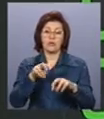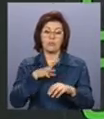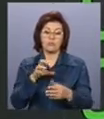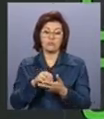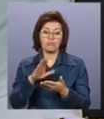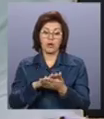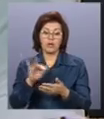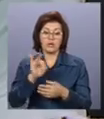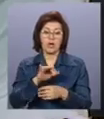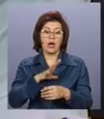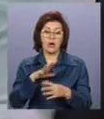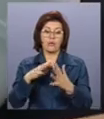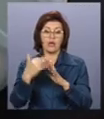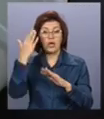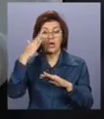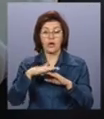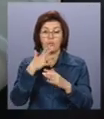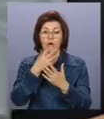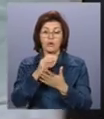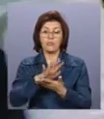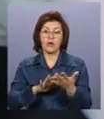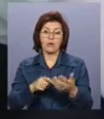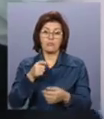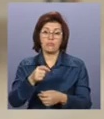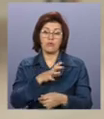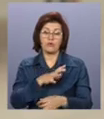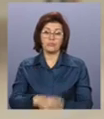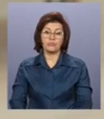тіркеледі. Болмаса ауыл әкімдеріне өз өтінімдерін жолдай алады.